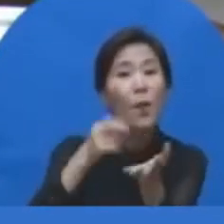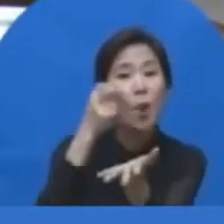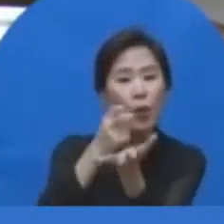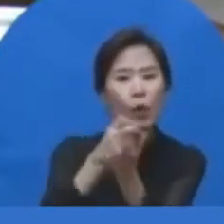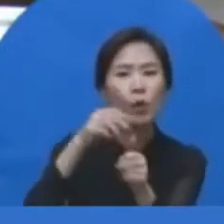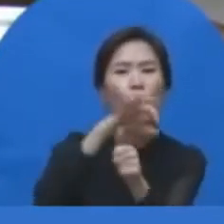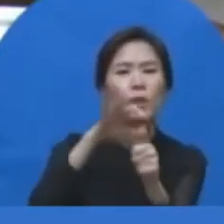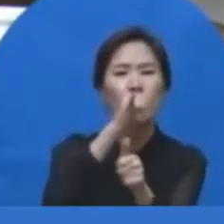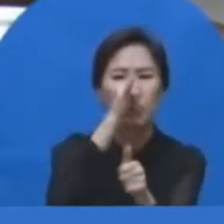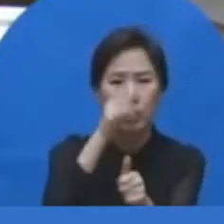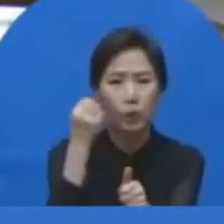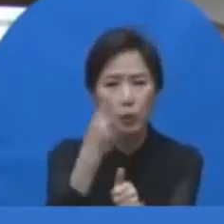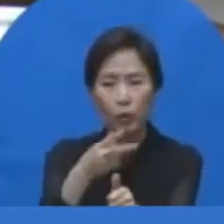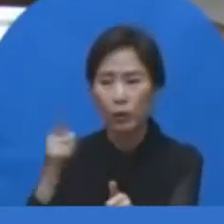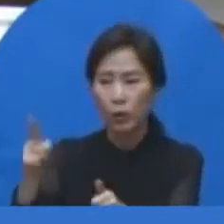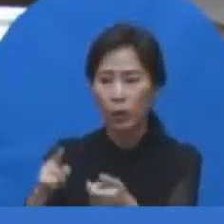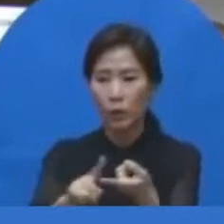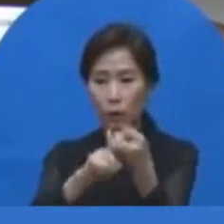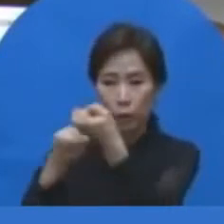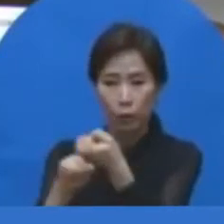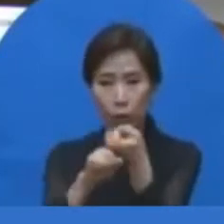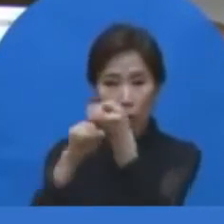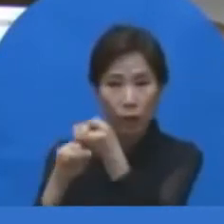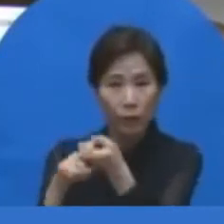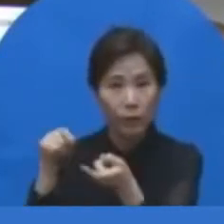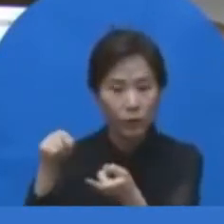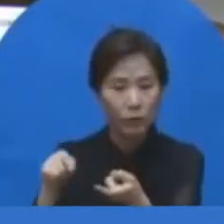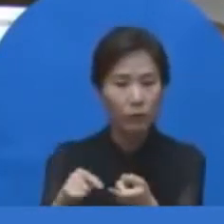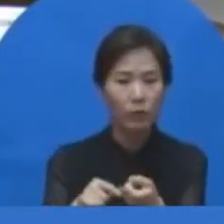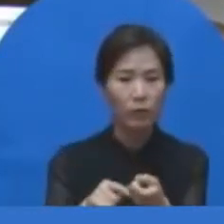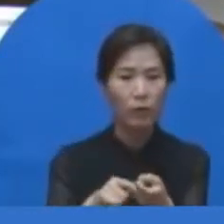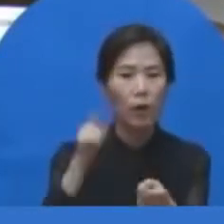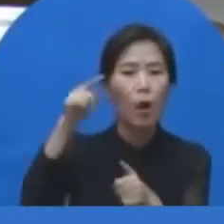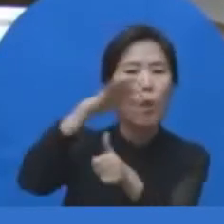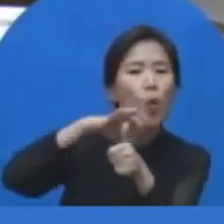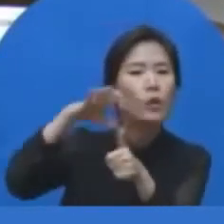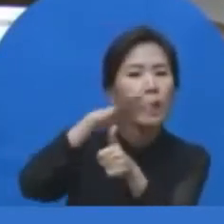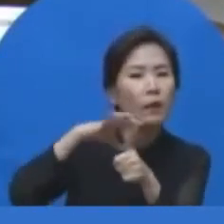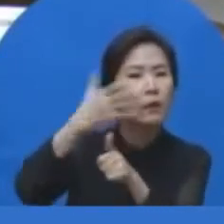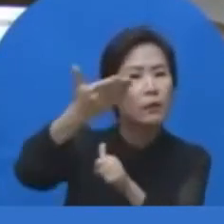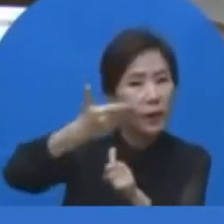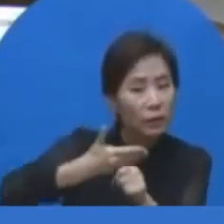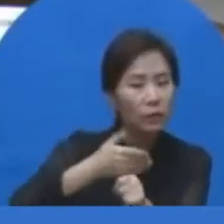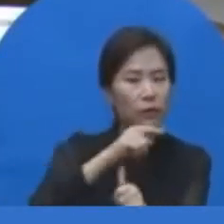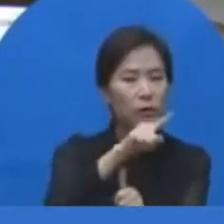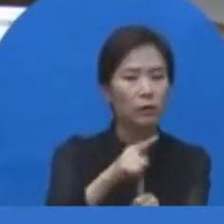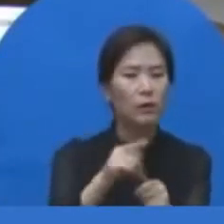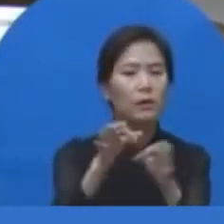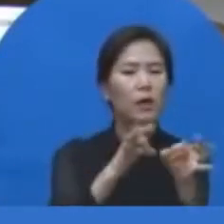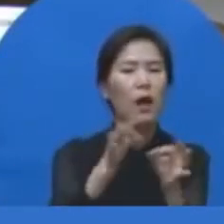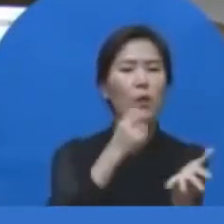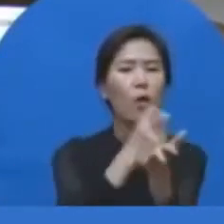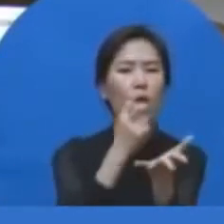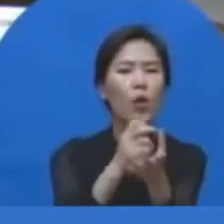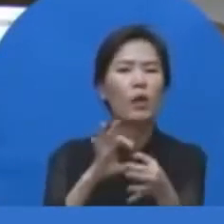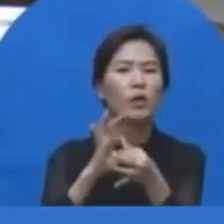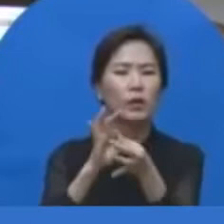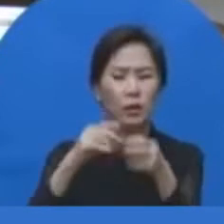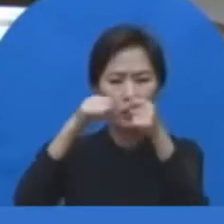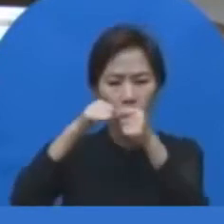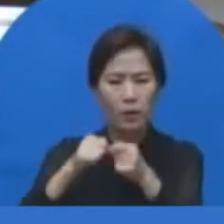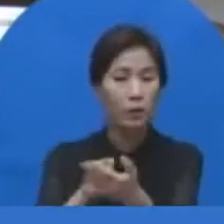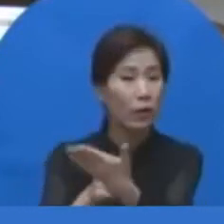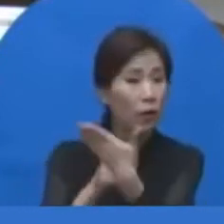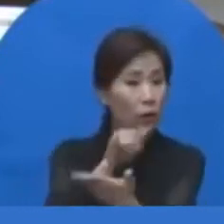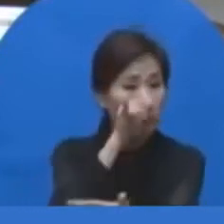노동조합법은 그 노동상권 보장된 노동 3건이 어떻게 행사되는 것을 구체화하고 있는데, 우린 노동조합법에서 보면 그 노동3건의